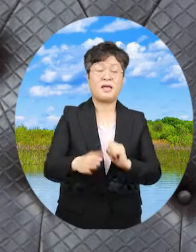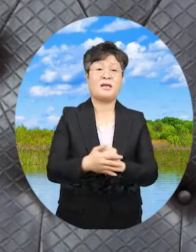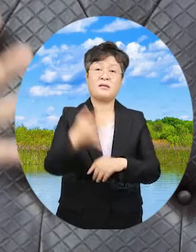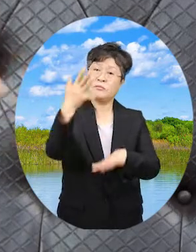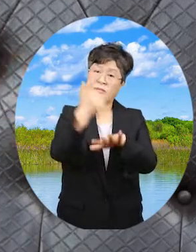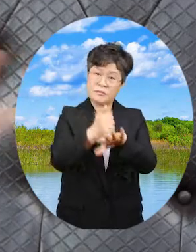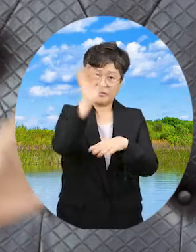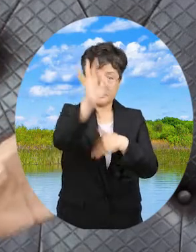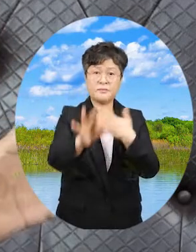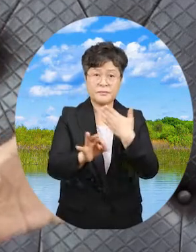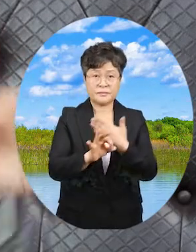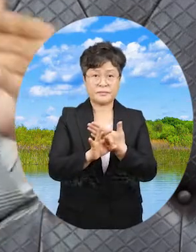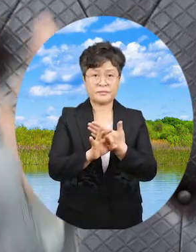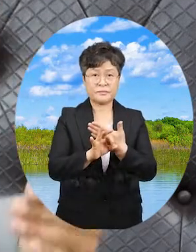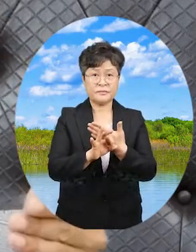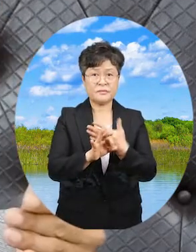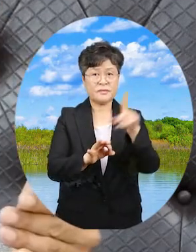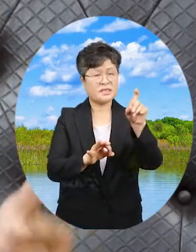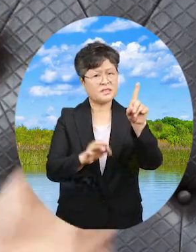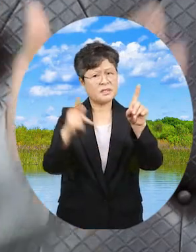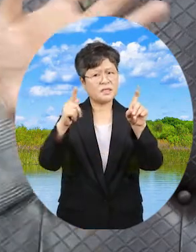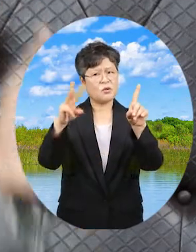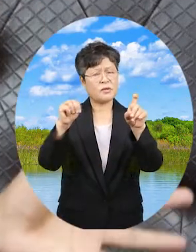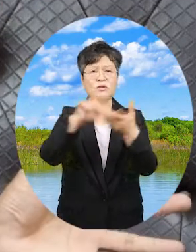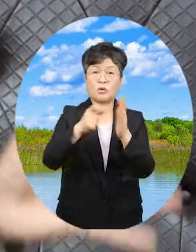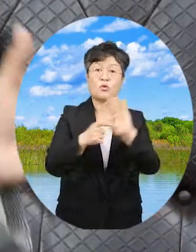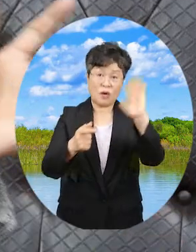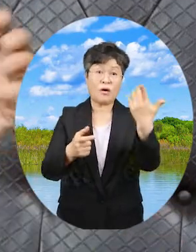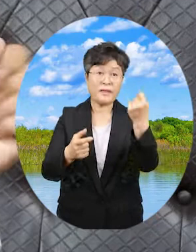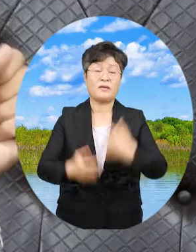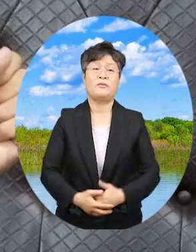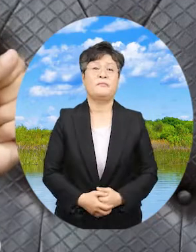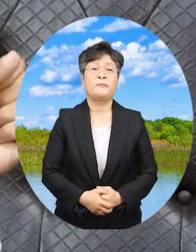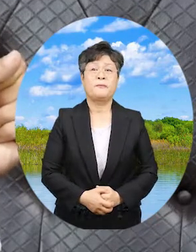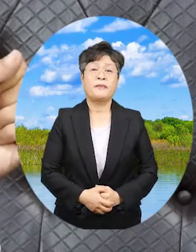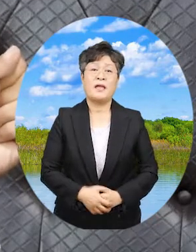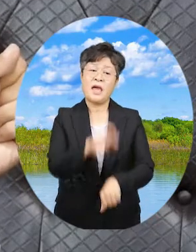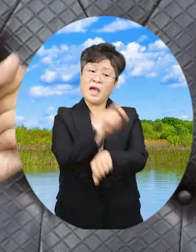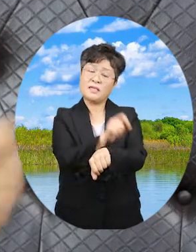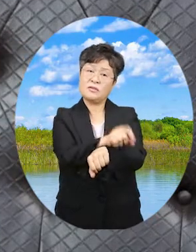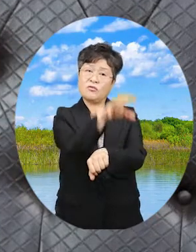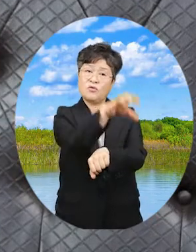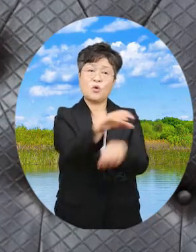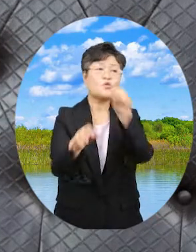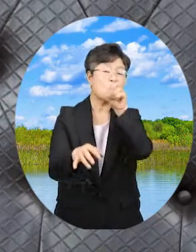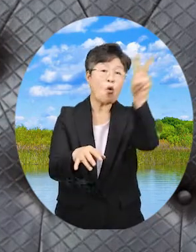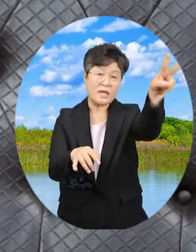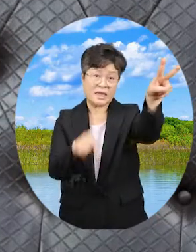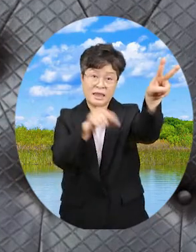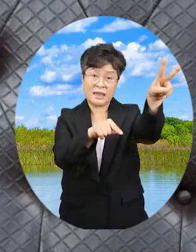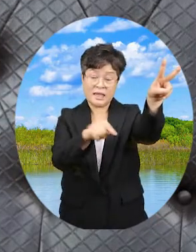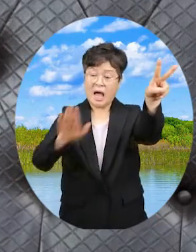또 삼성의 4개 회사가 또 포진하고 있는 지역이고, 상류 쪽엔 또 신도시가 만들어져 있는, 광교 신도시가 만들어져 있는 그런